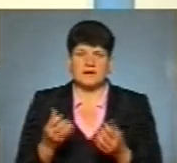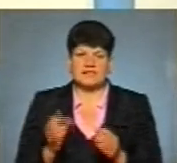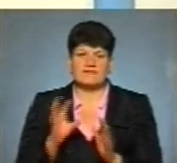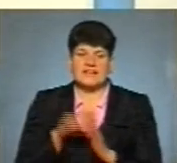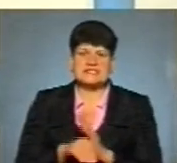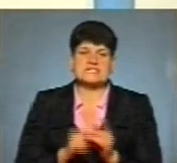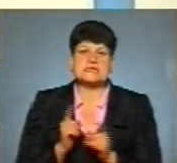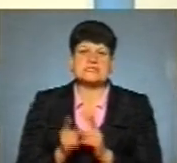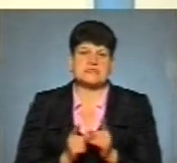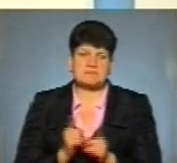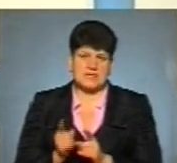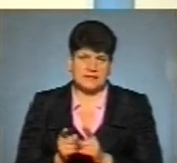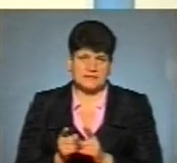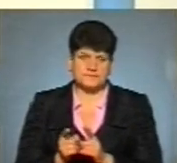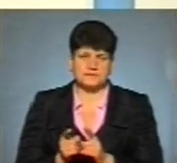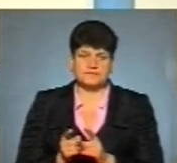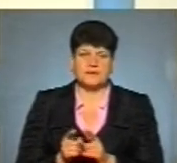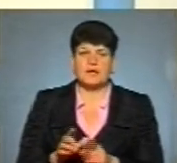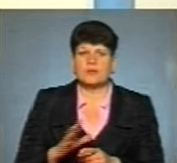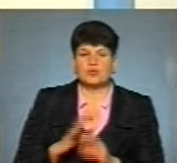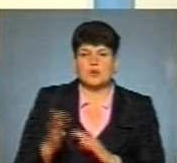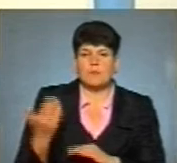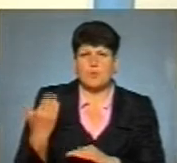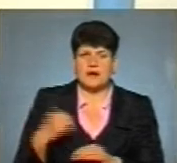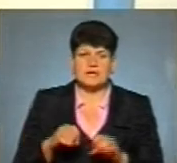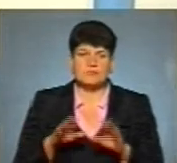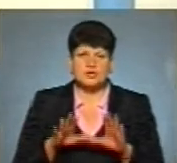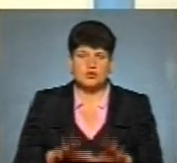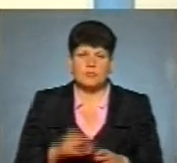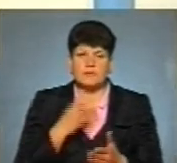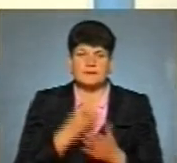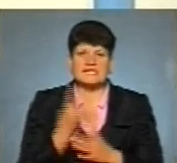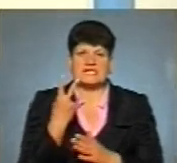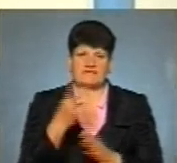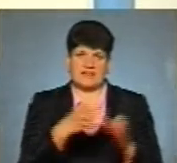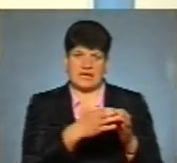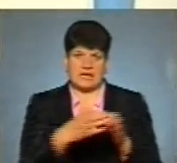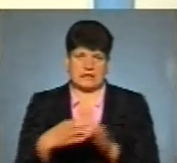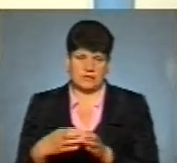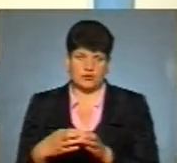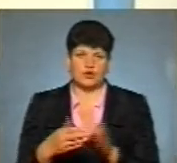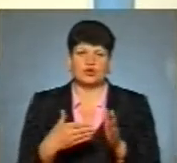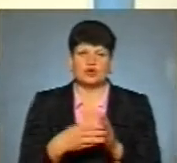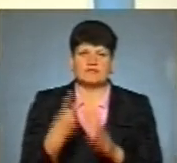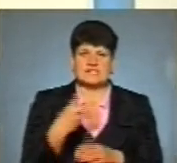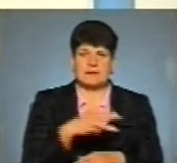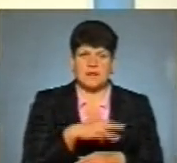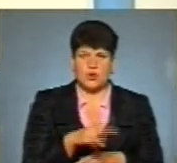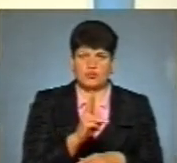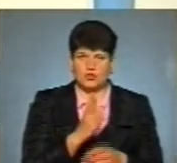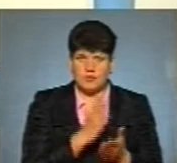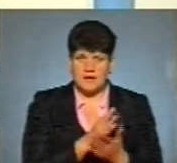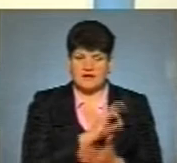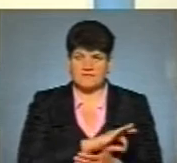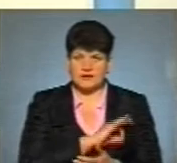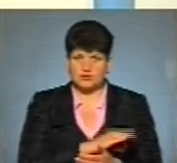внесені зміни, тому що було попередньої постанови передбачено дві категорії. Тобто до 20 мільйонів, хто має